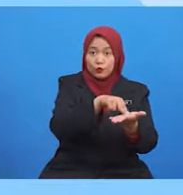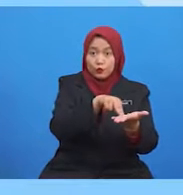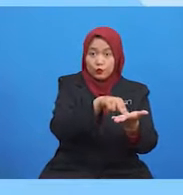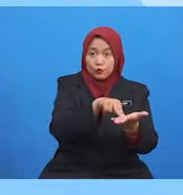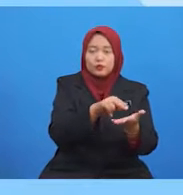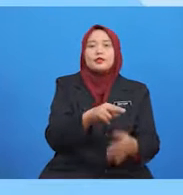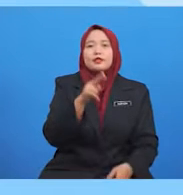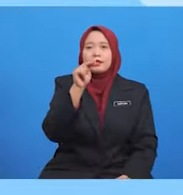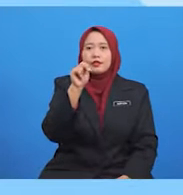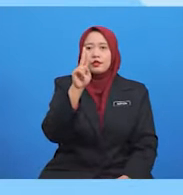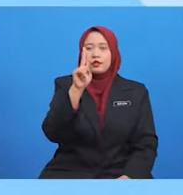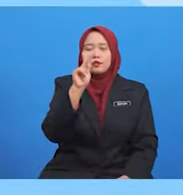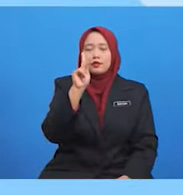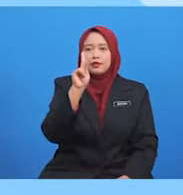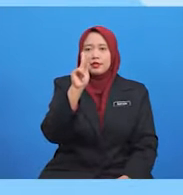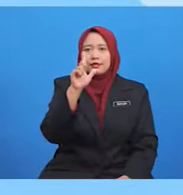Tahun